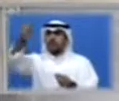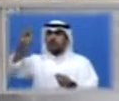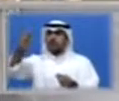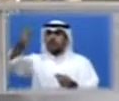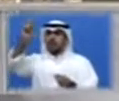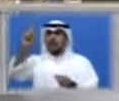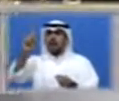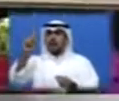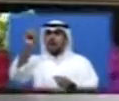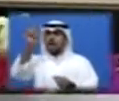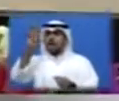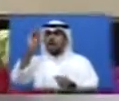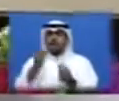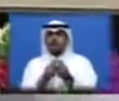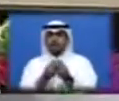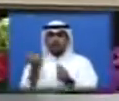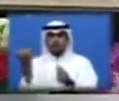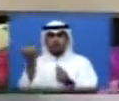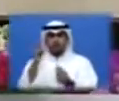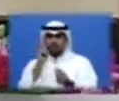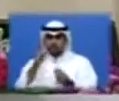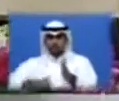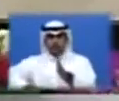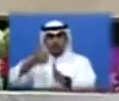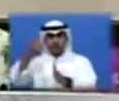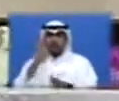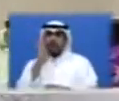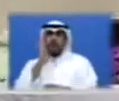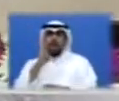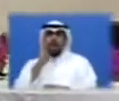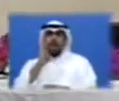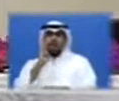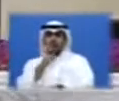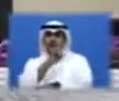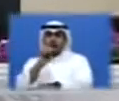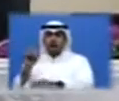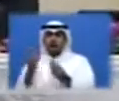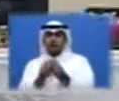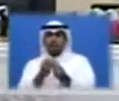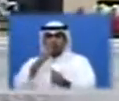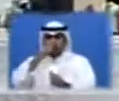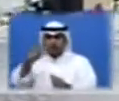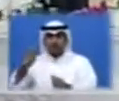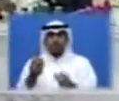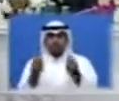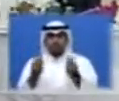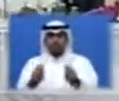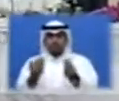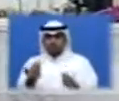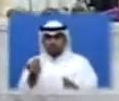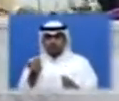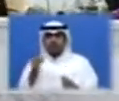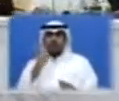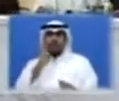الأساس هو العلاج الاجتماعي والتربوي لهم قبل النظر في التدابير أو الجزاءات العقابية، وذلك على